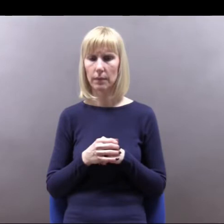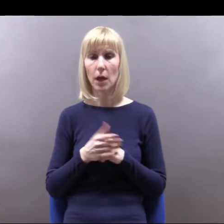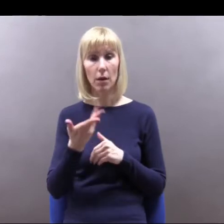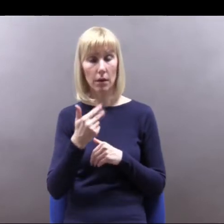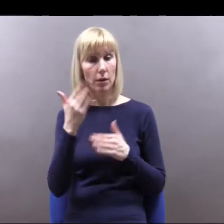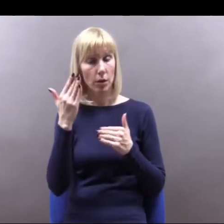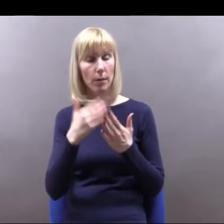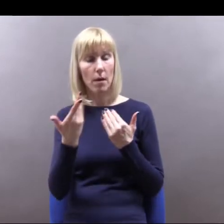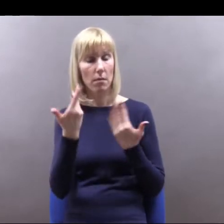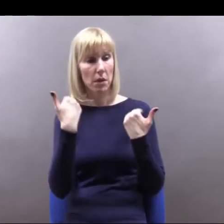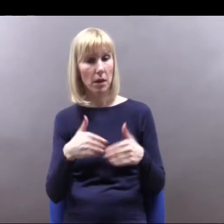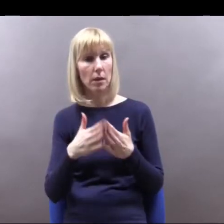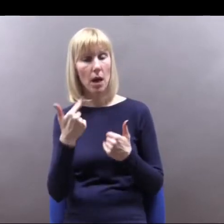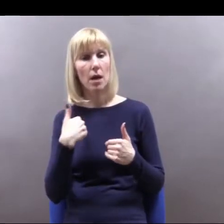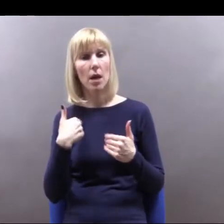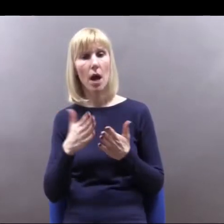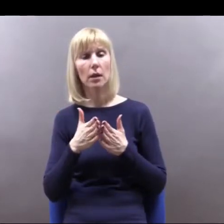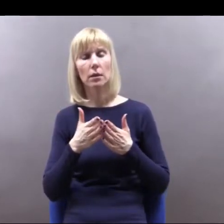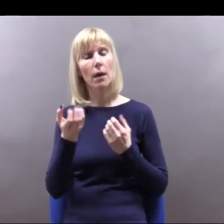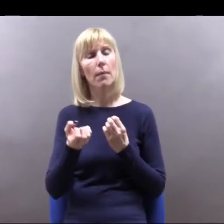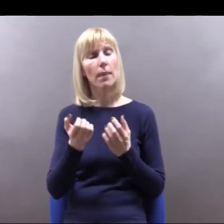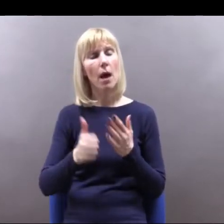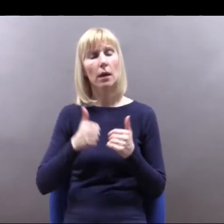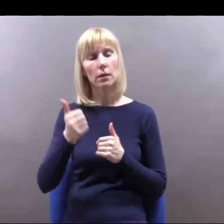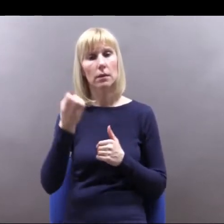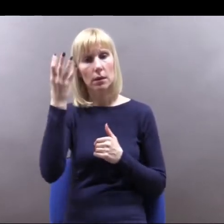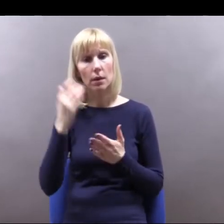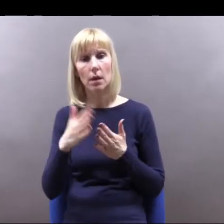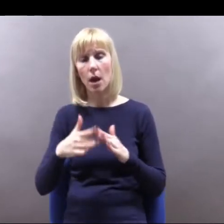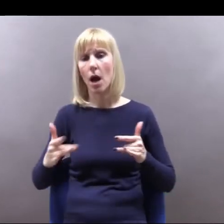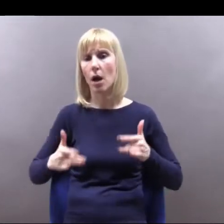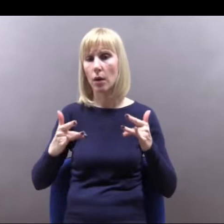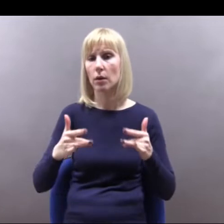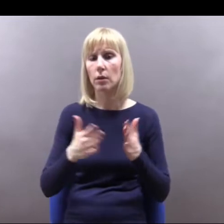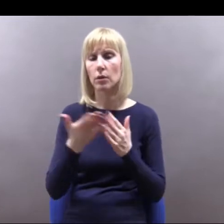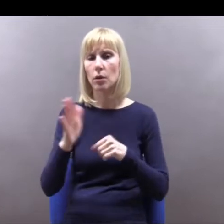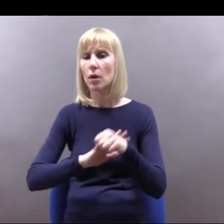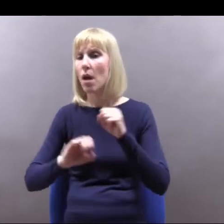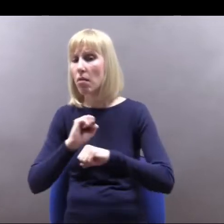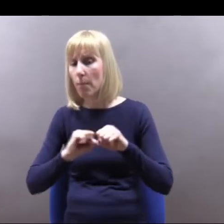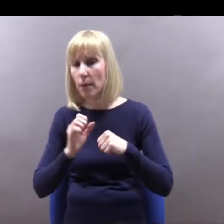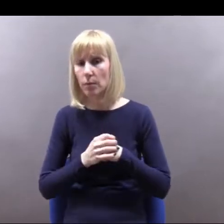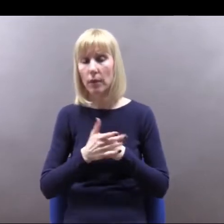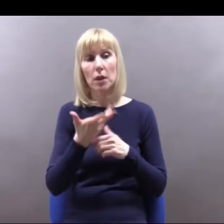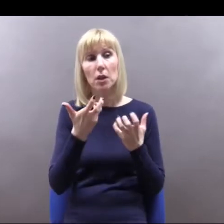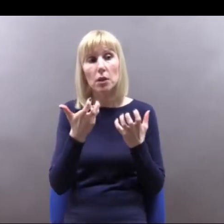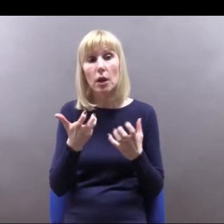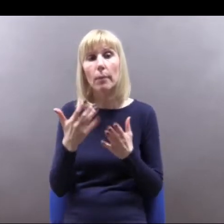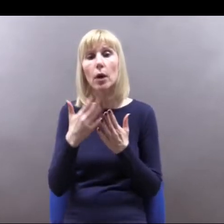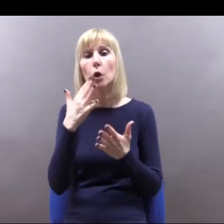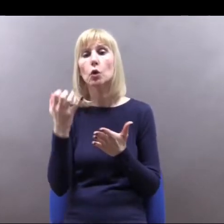Radio, da, dzień dobry, Mikołajczyk, moje nazwisko. Dzień dobry. Ja jestem na stacji Łódź Niciardiana, jeżdżę na wózku inwalidzkim, jestem osobą